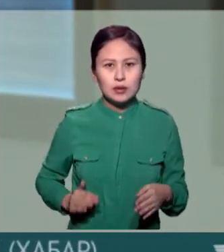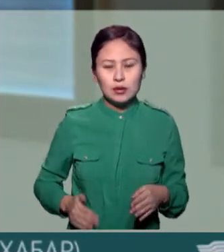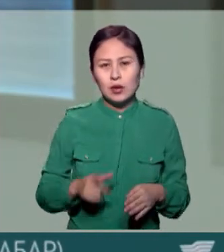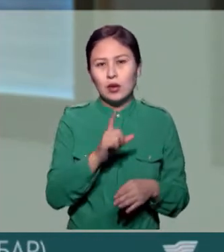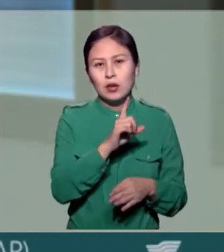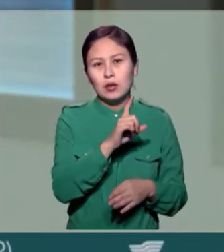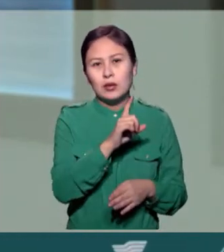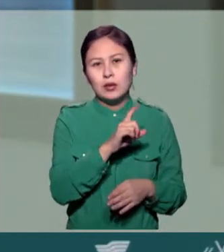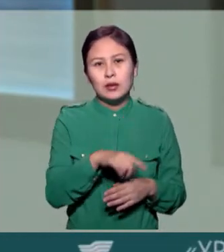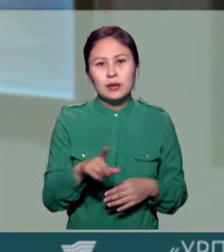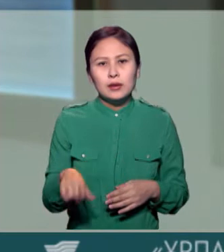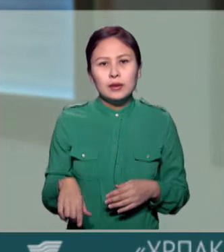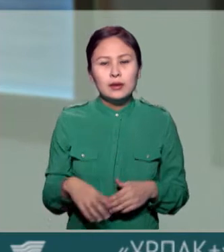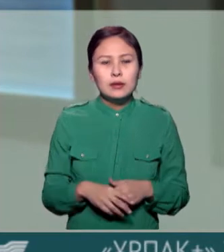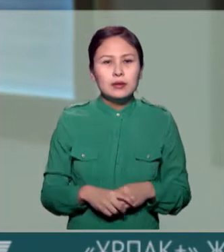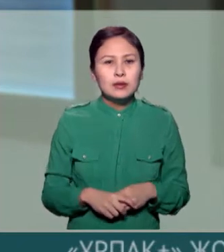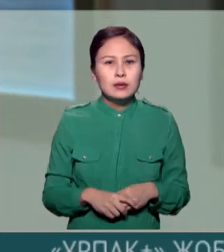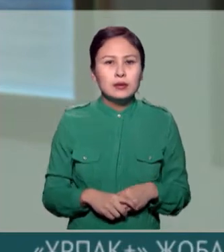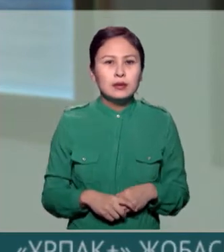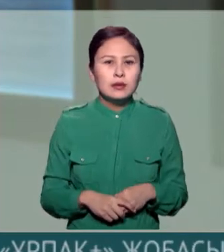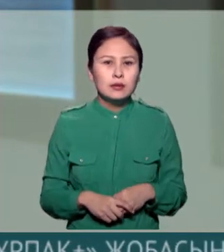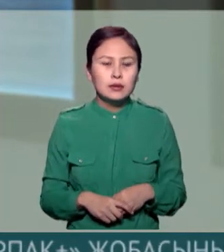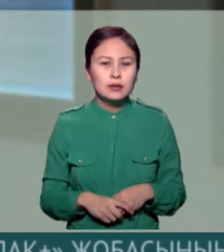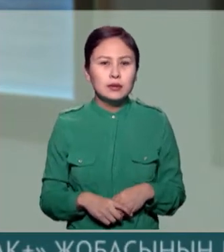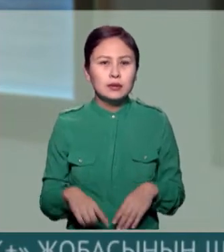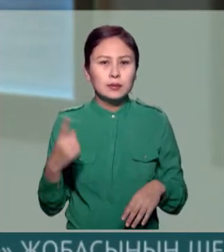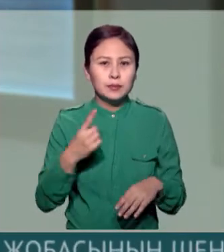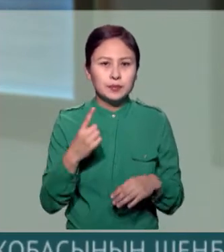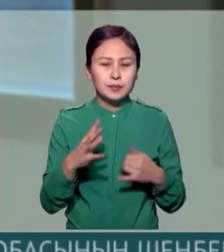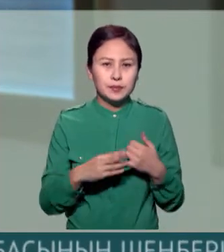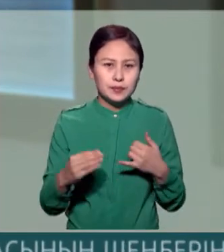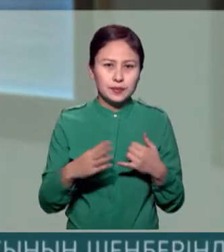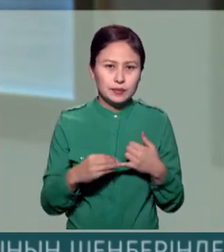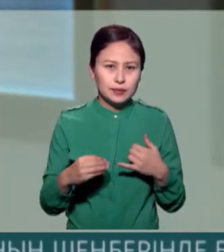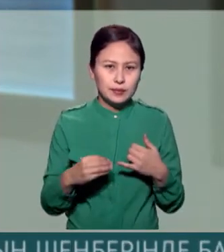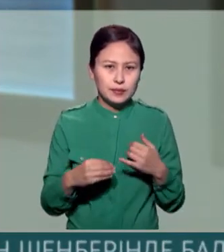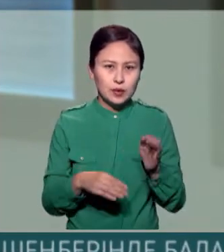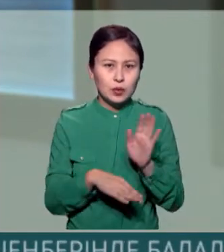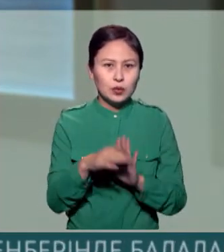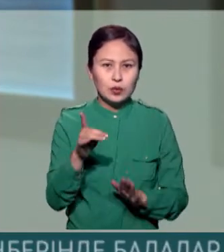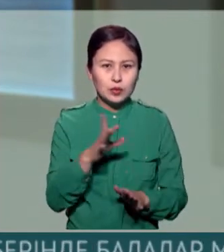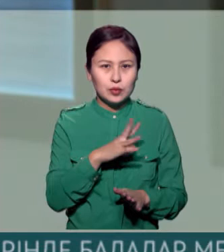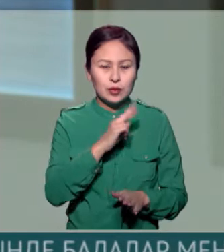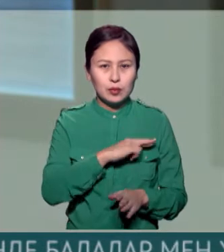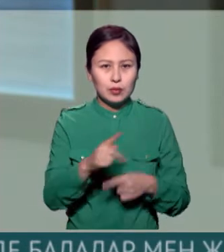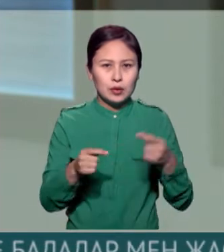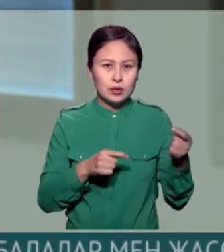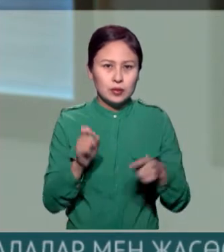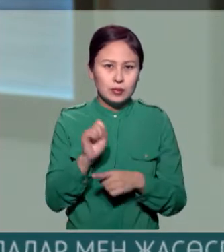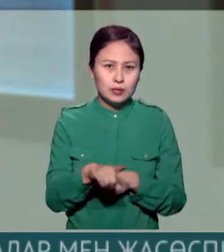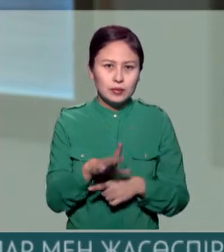қожалықтарға біріншіден жерді сақтау жұмыстарын жүргізу